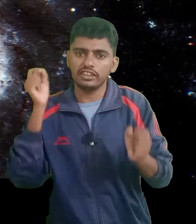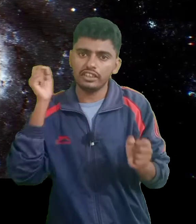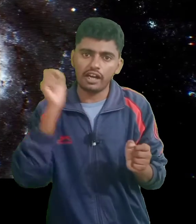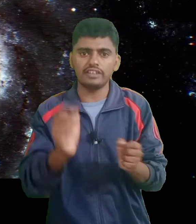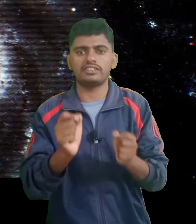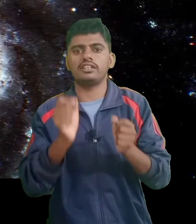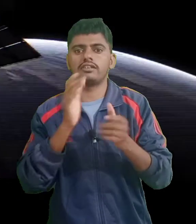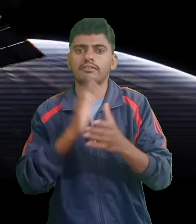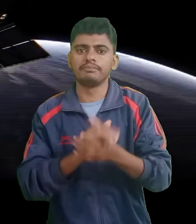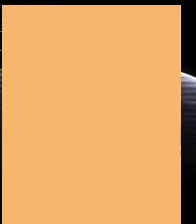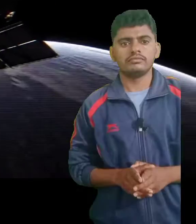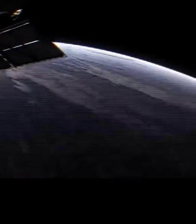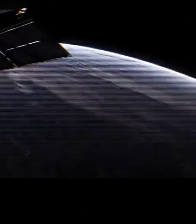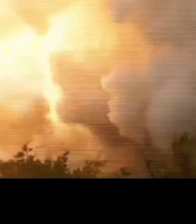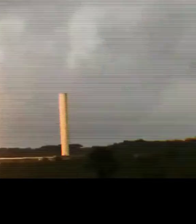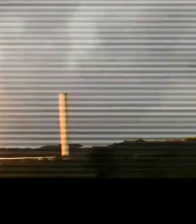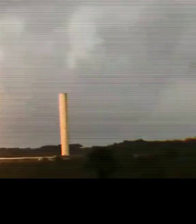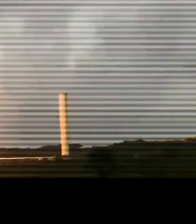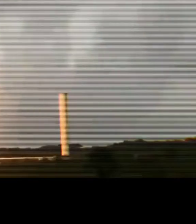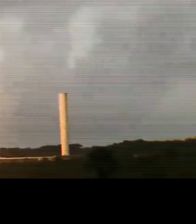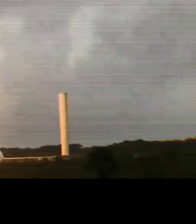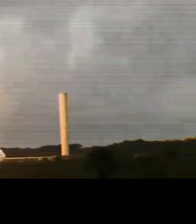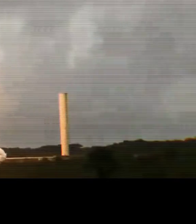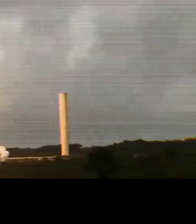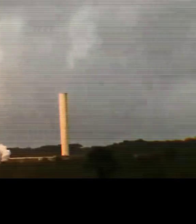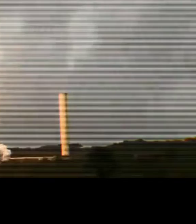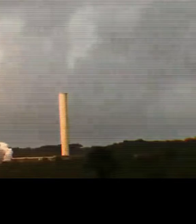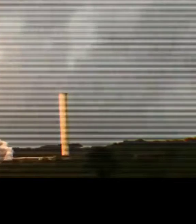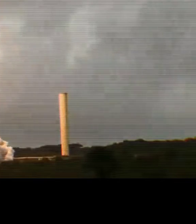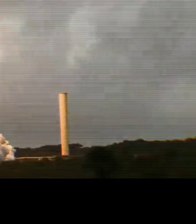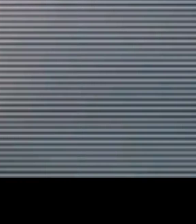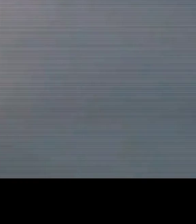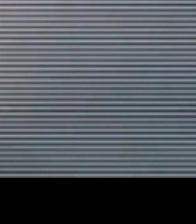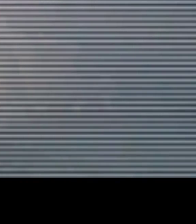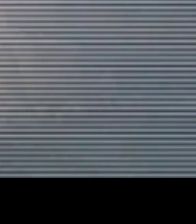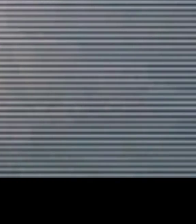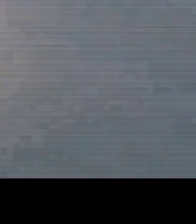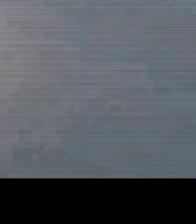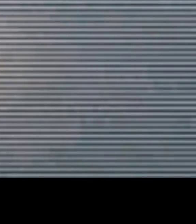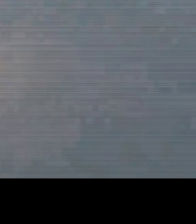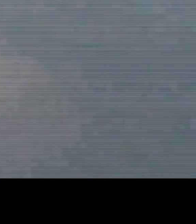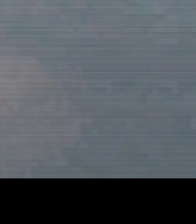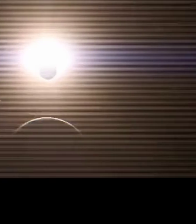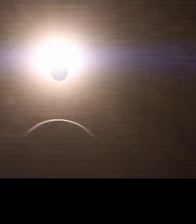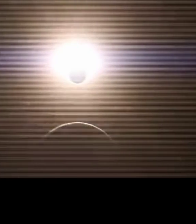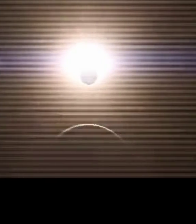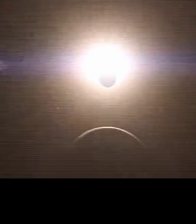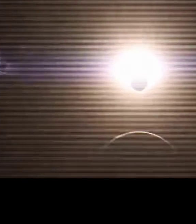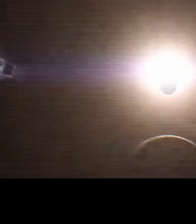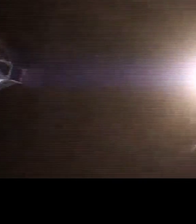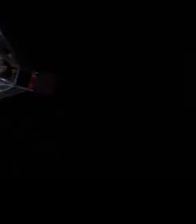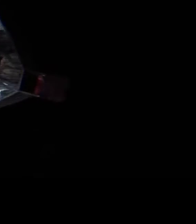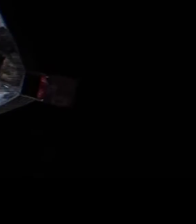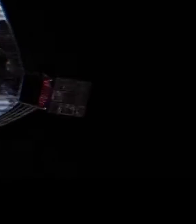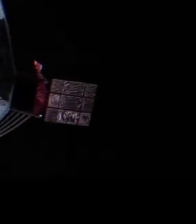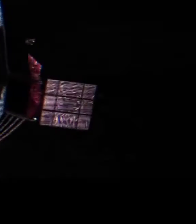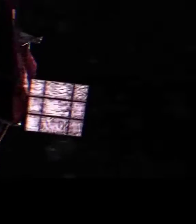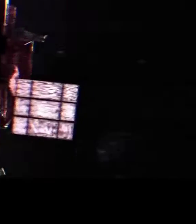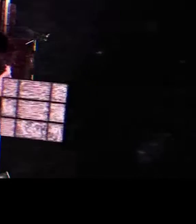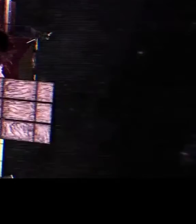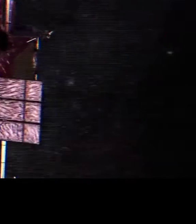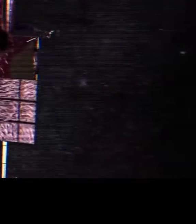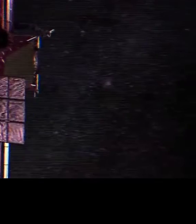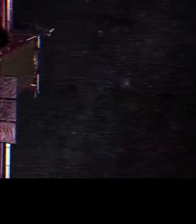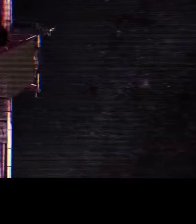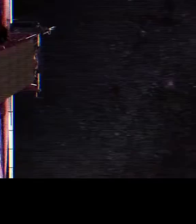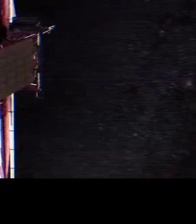में इसकी खासियत। From a tropical rainforest to the edge of time itself, James Webb begins a voyage back